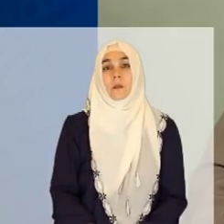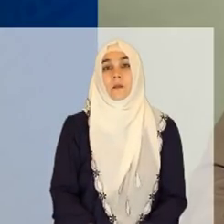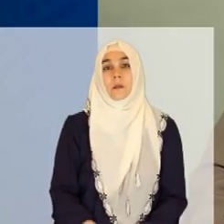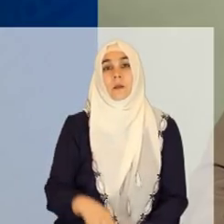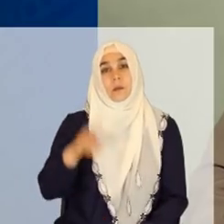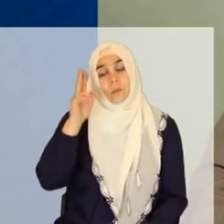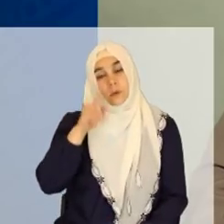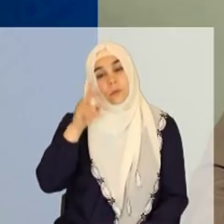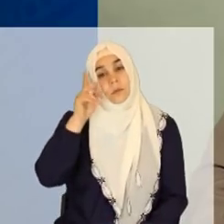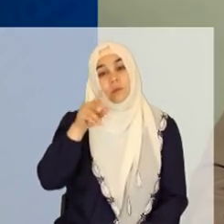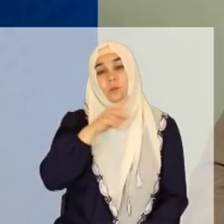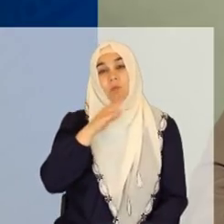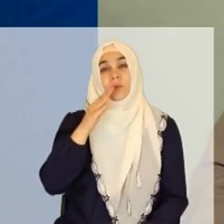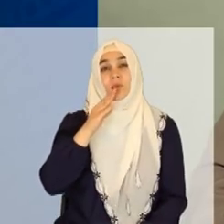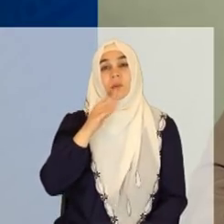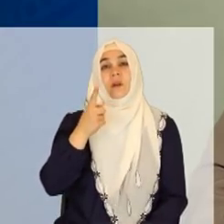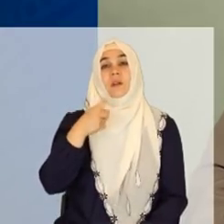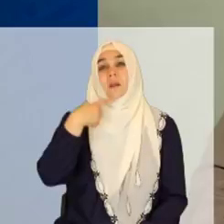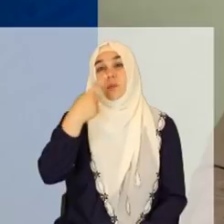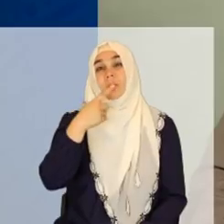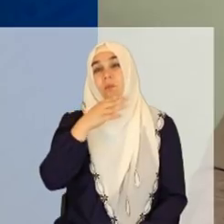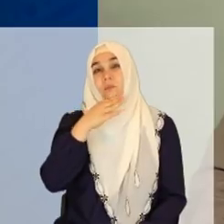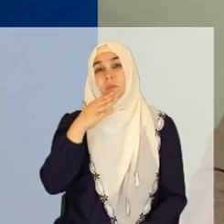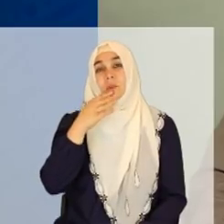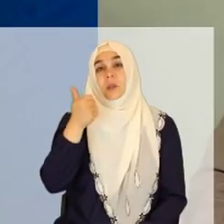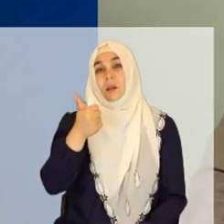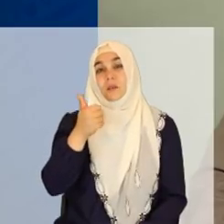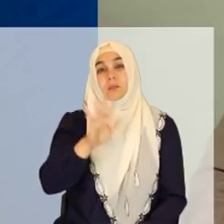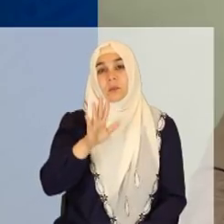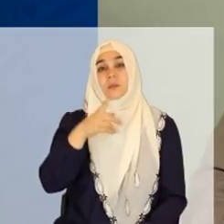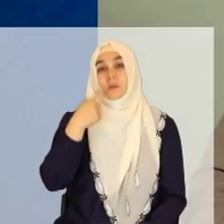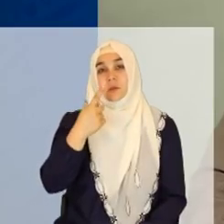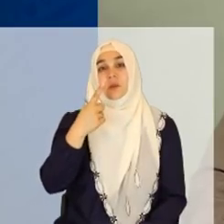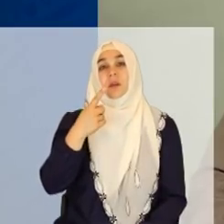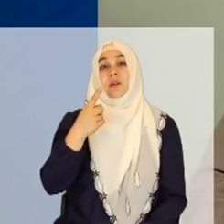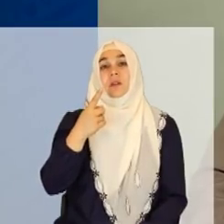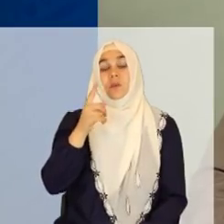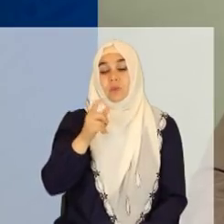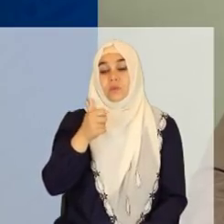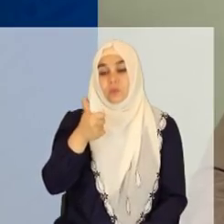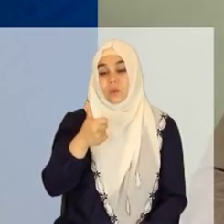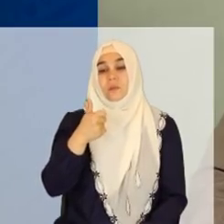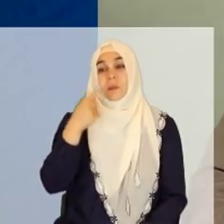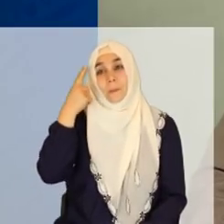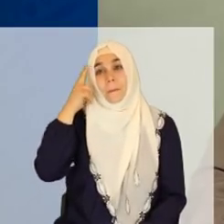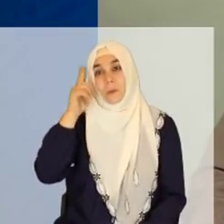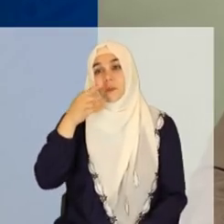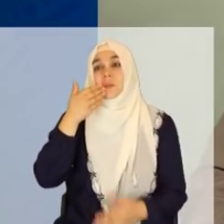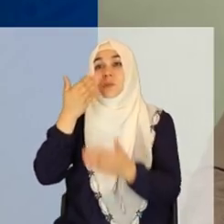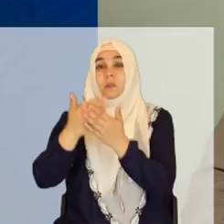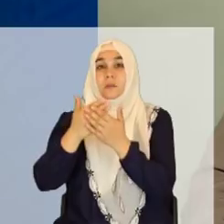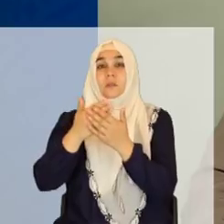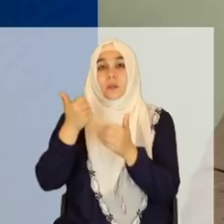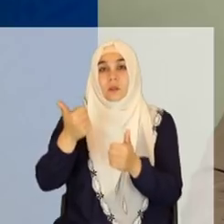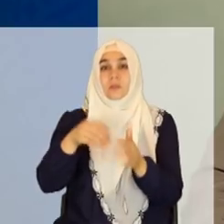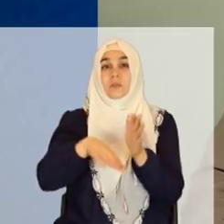Bilib bilmasdan patvo beradiganlar ko'payib ketdi, shu yaxshi emas debsiz. Shu juda yaxshi gap bo'pti.